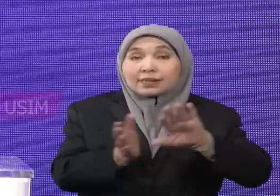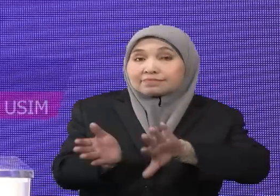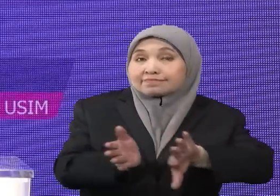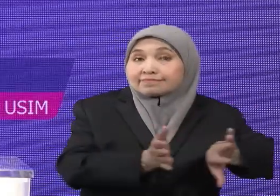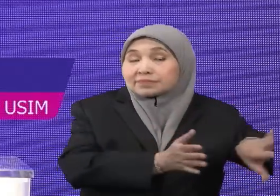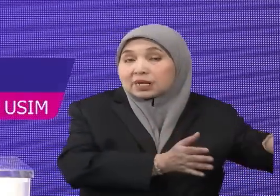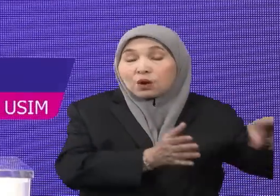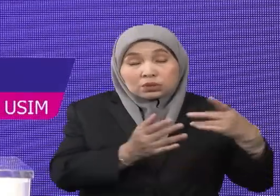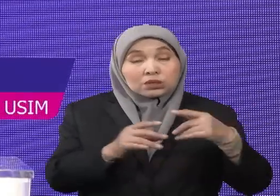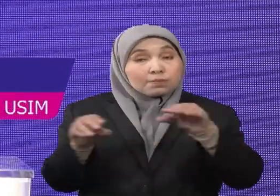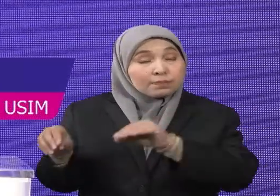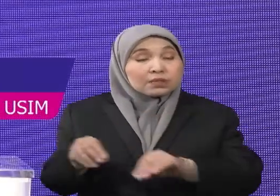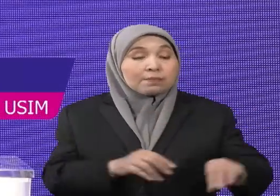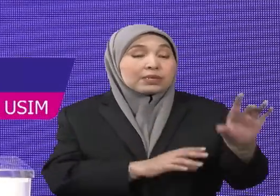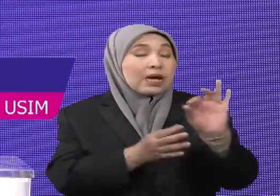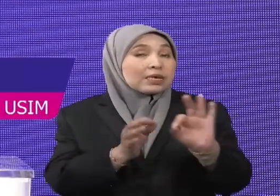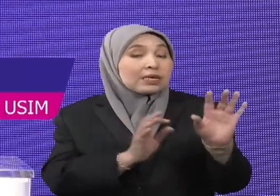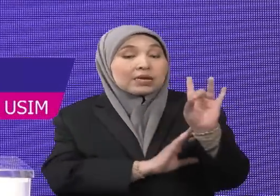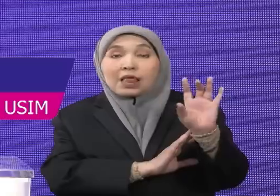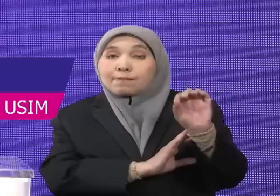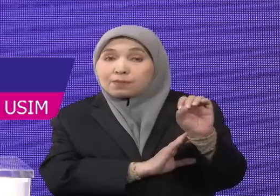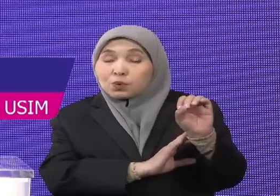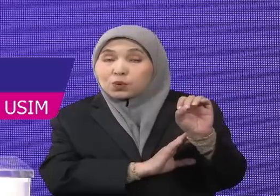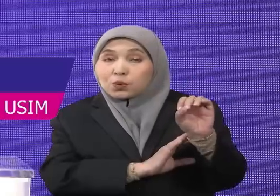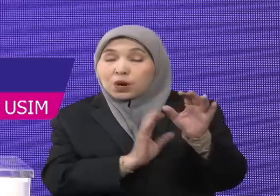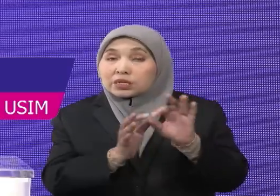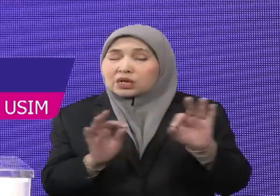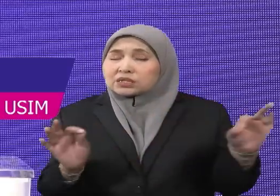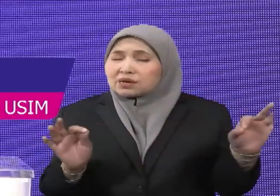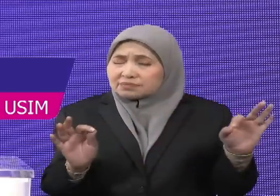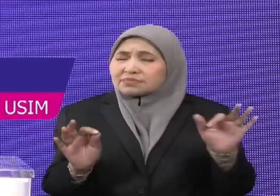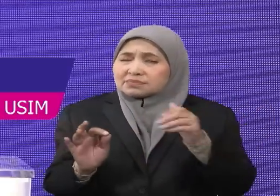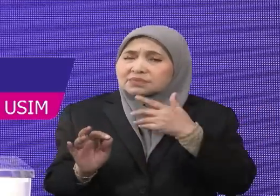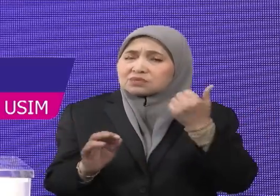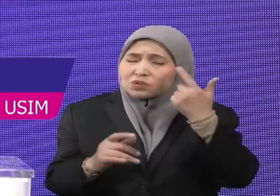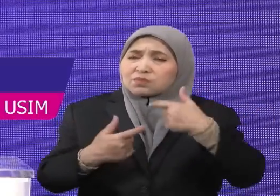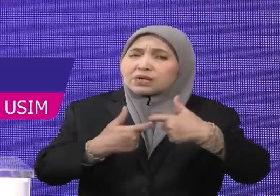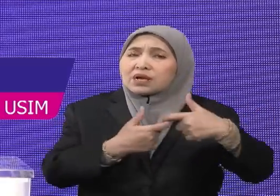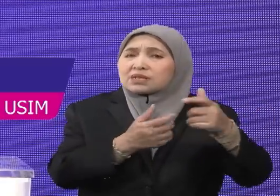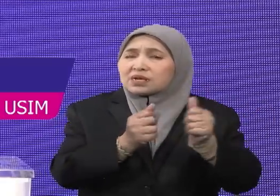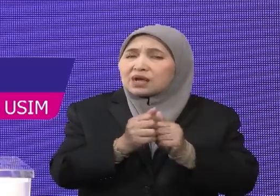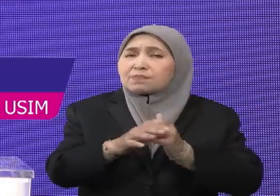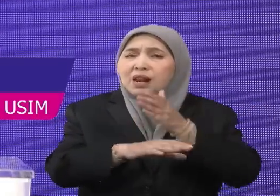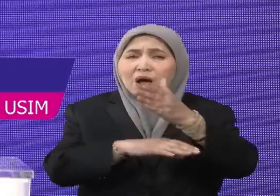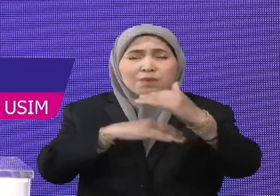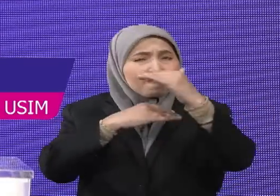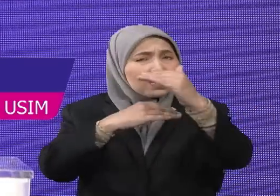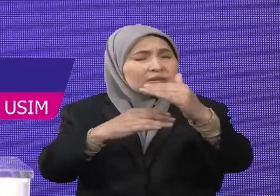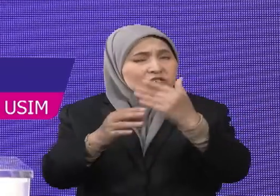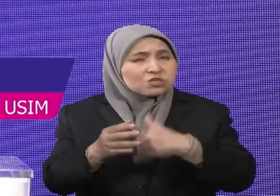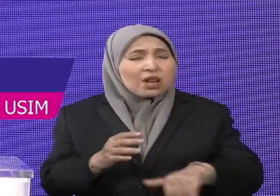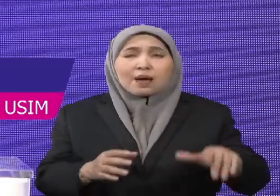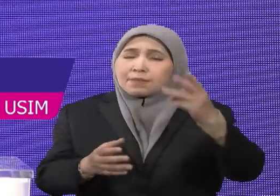pada ayat yang ke-80 ya ayat yang ke 80 ayat yang agak menarik karena ia berkait dengan melampaui batas dalam